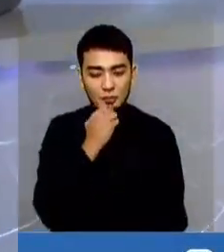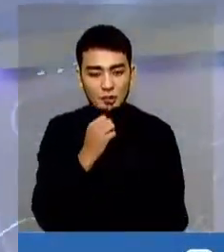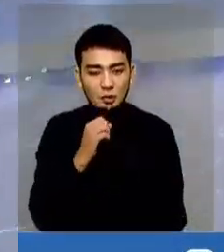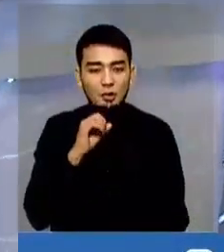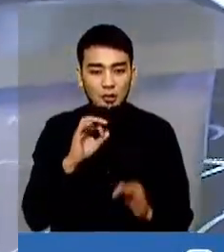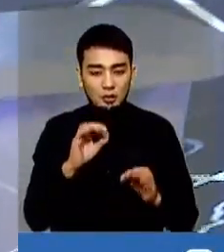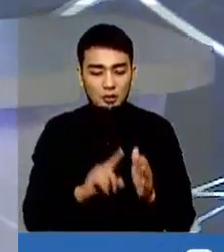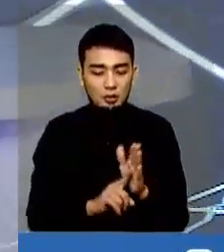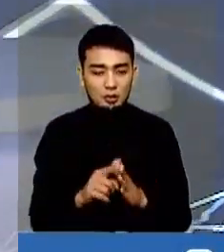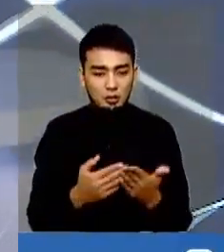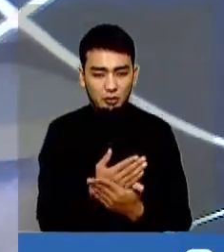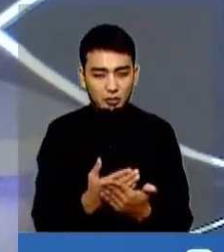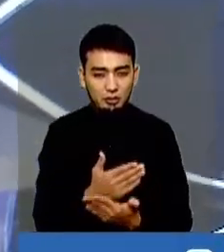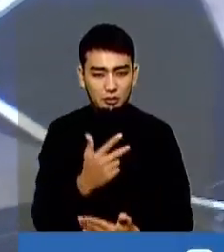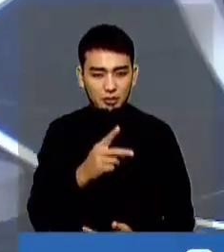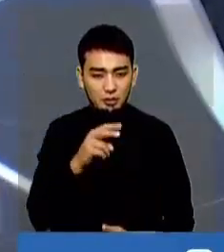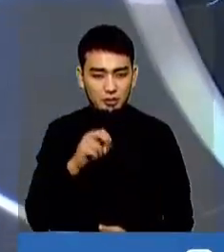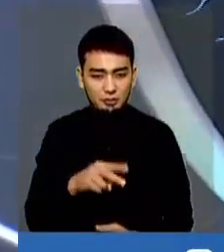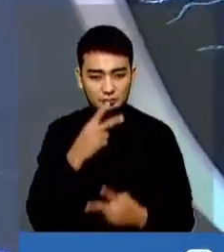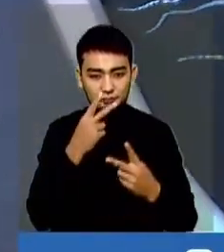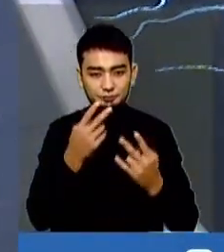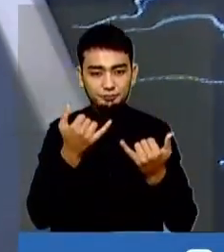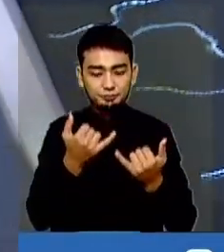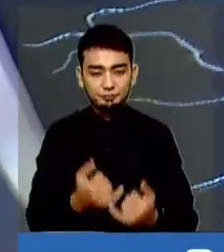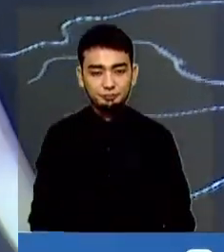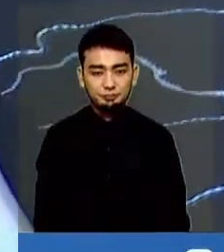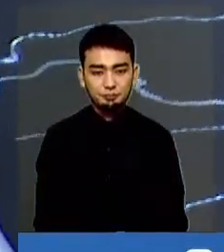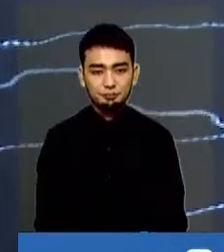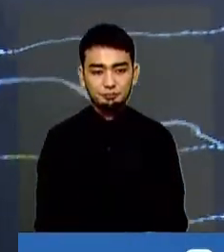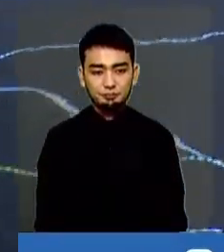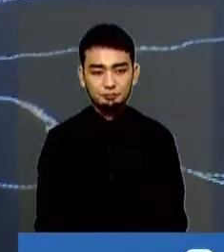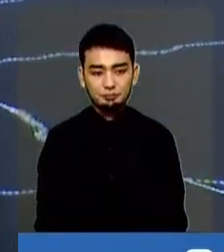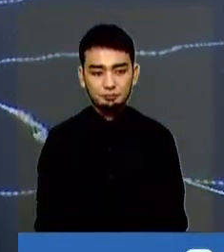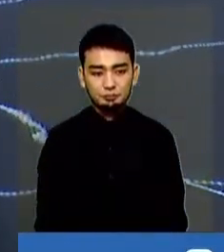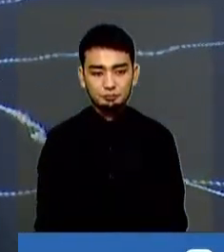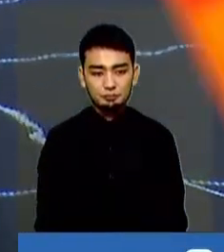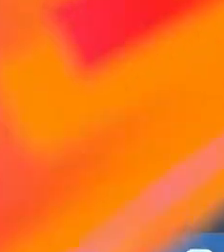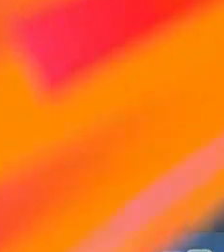мы начинаем новости информбюро и смотрите сегодня выпуски.